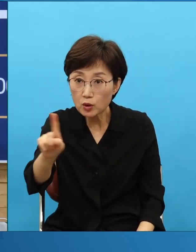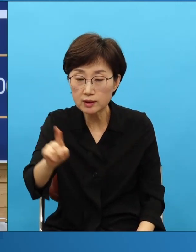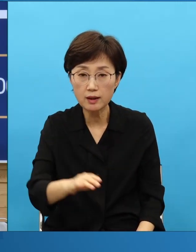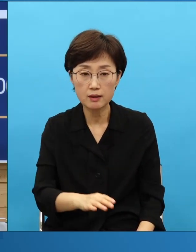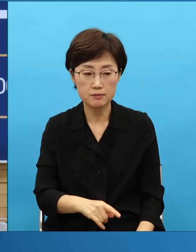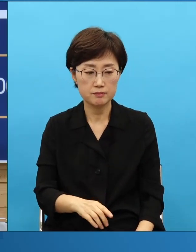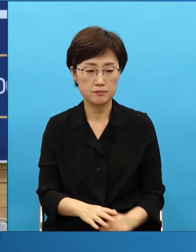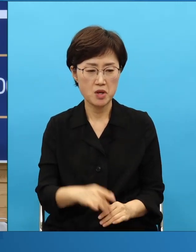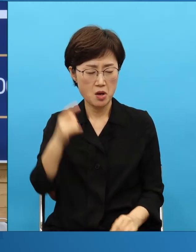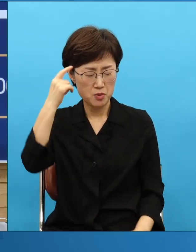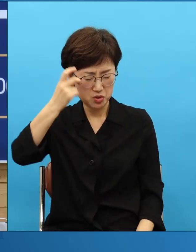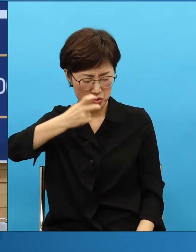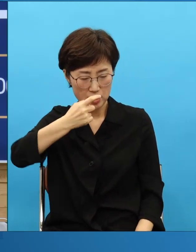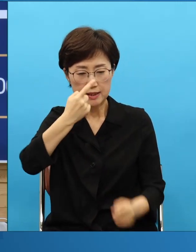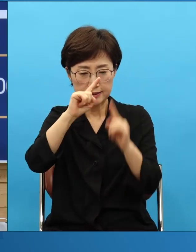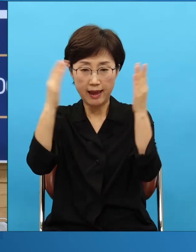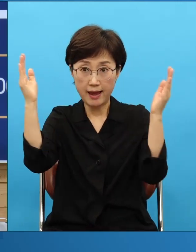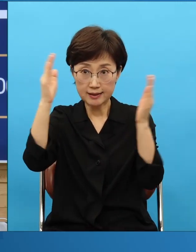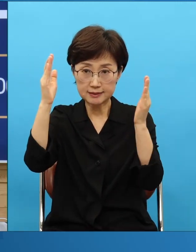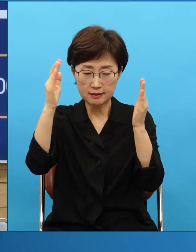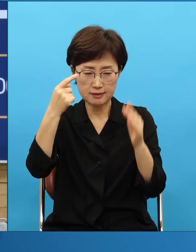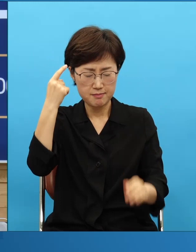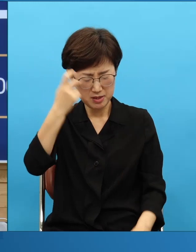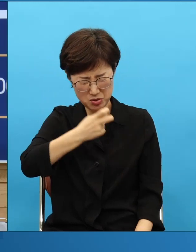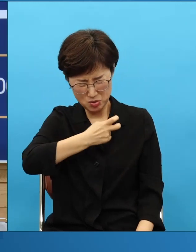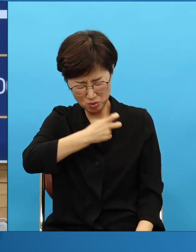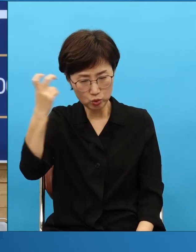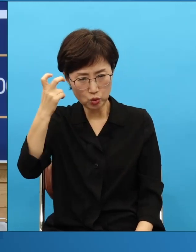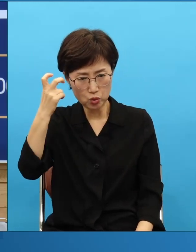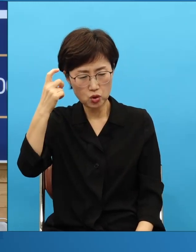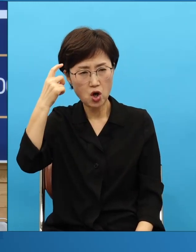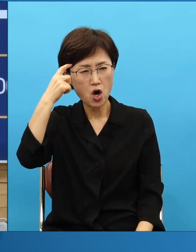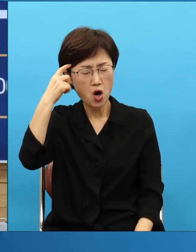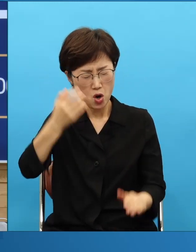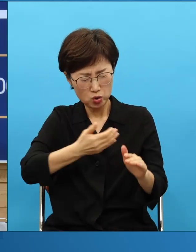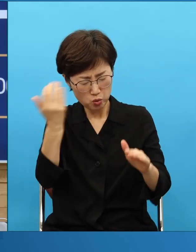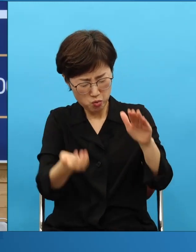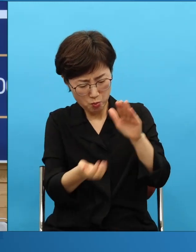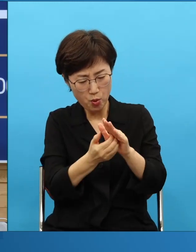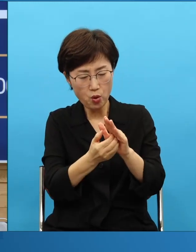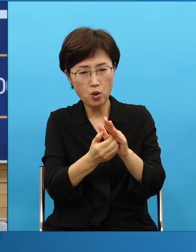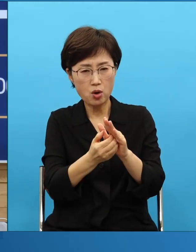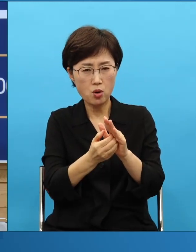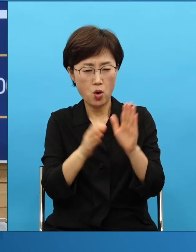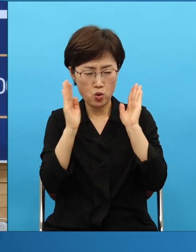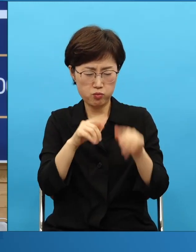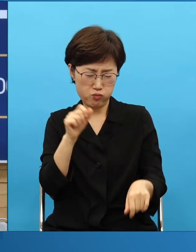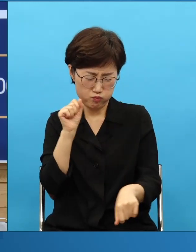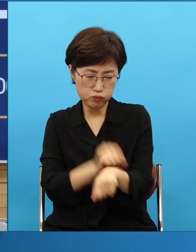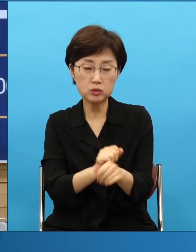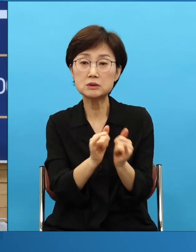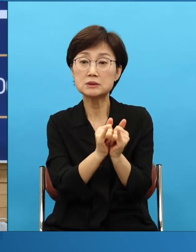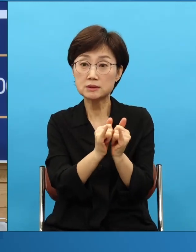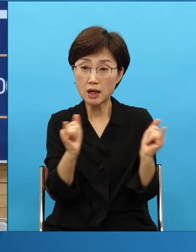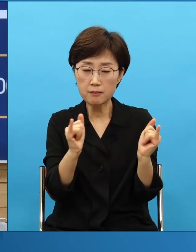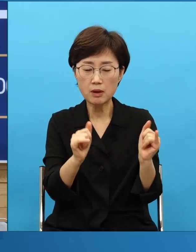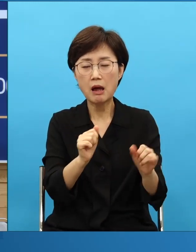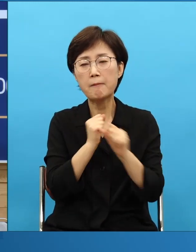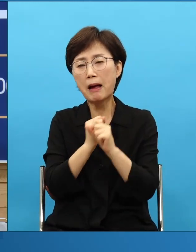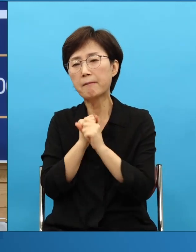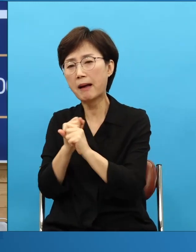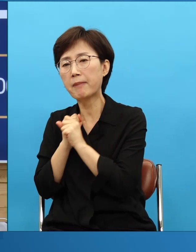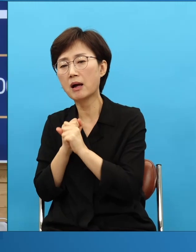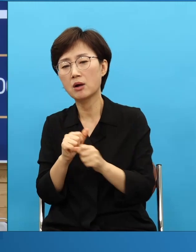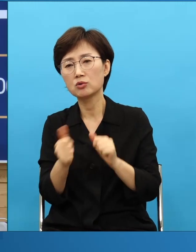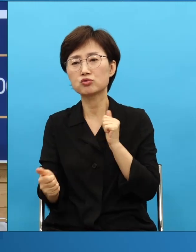대학의 대학생들이 막 자살하고 이렇게 막 늘어나요. And that's why we see an increase of students who attend Ivy League schools in America and Europe